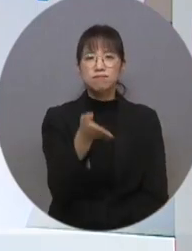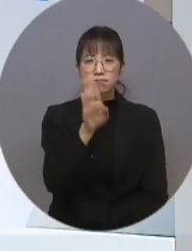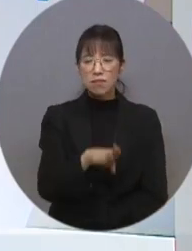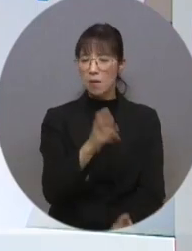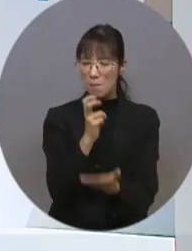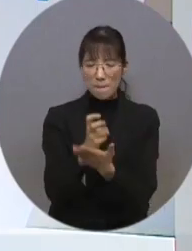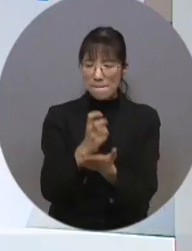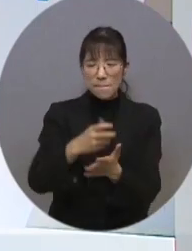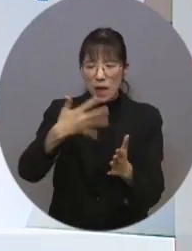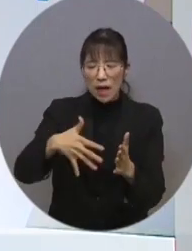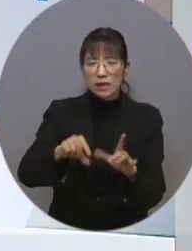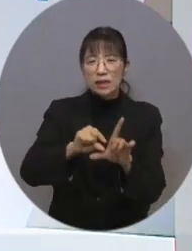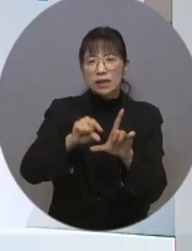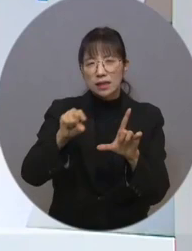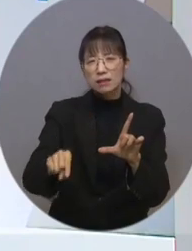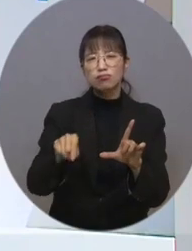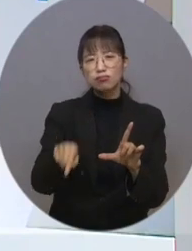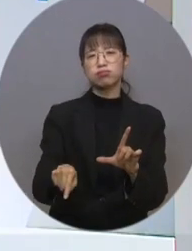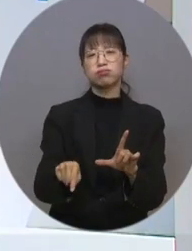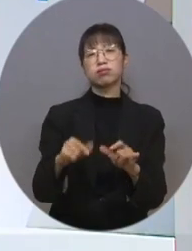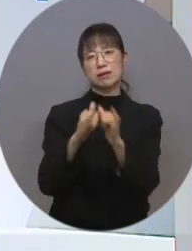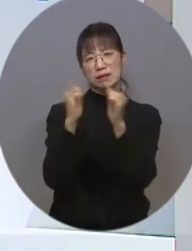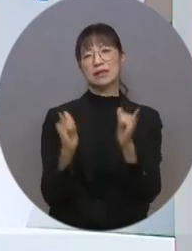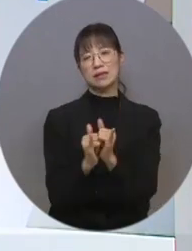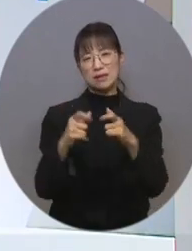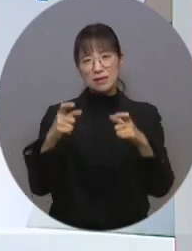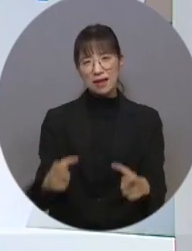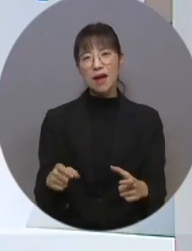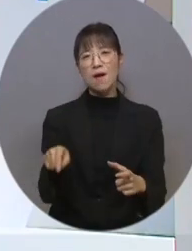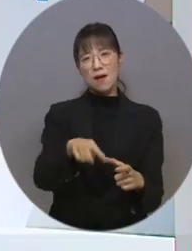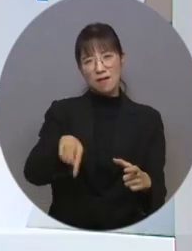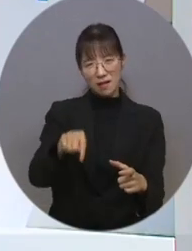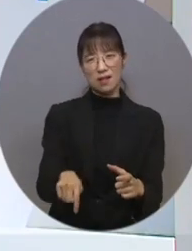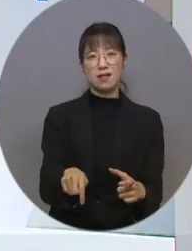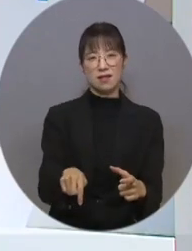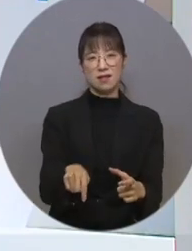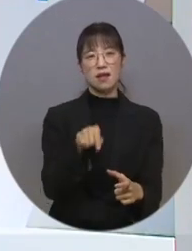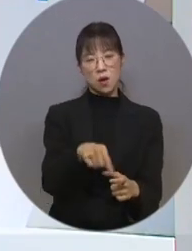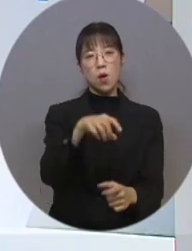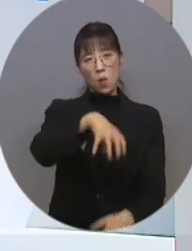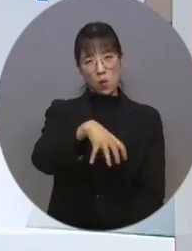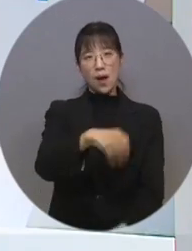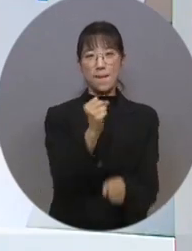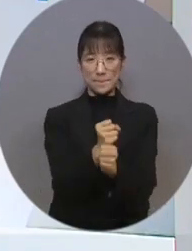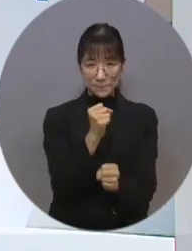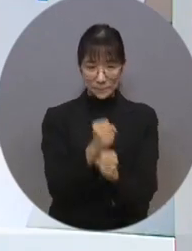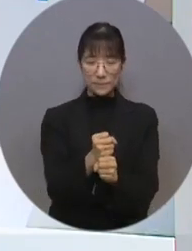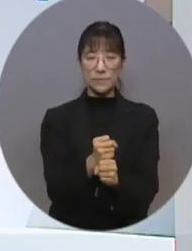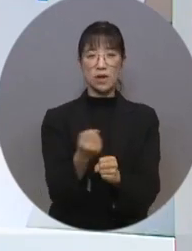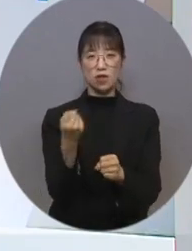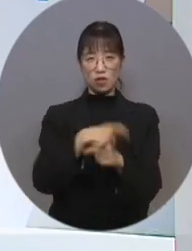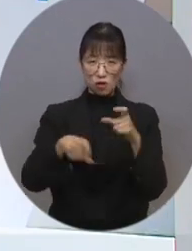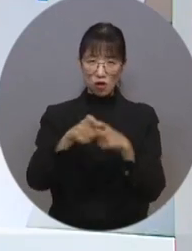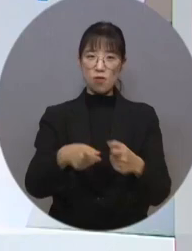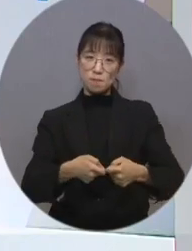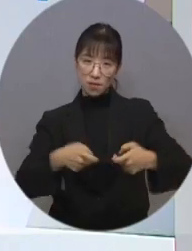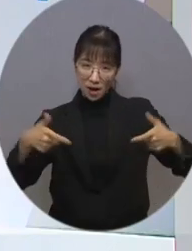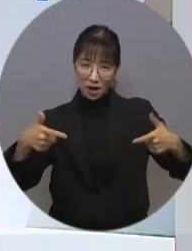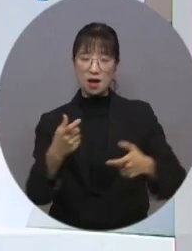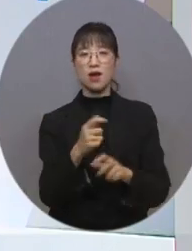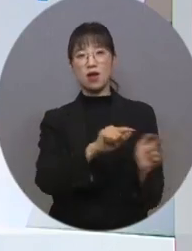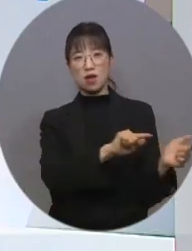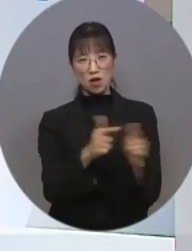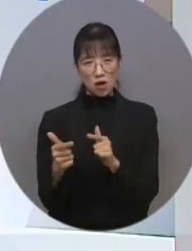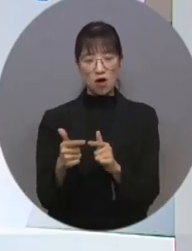있지만 아직 법적으로 정비되지 않은 지역의 지역사회 내에 이런 공간들을 만들어내고 확산시키고